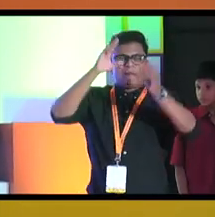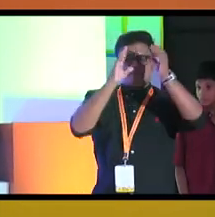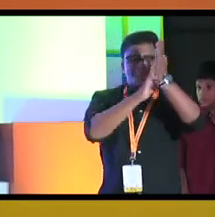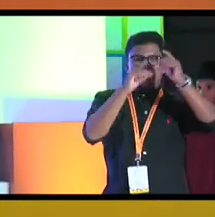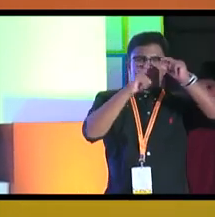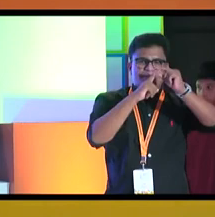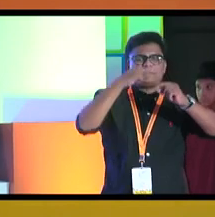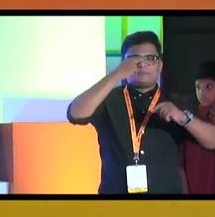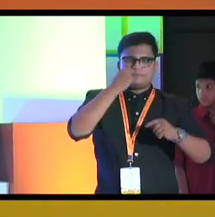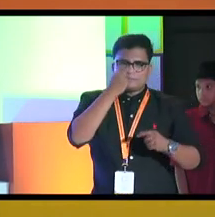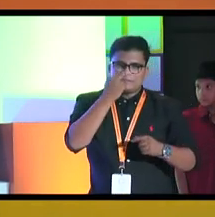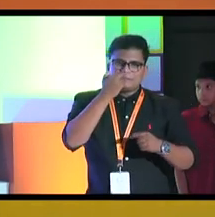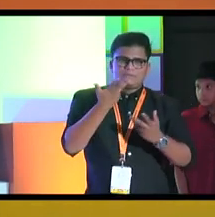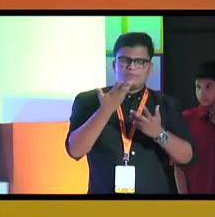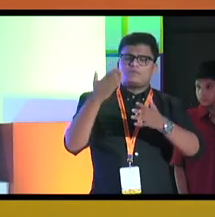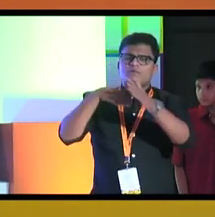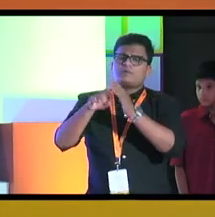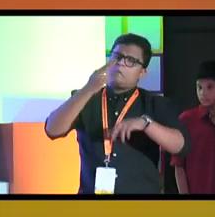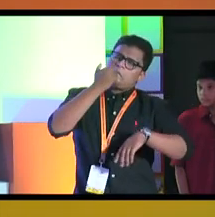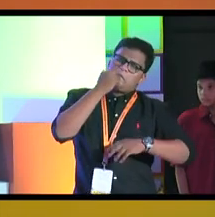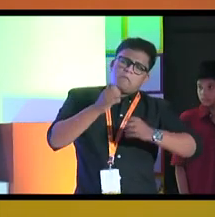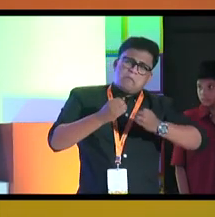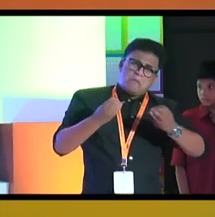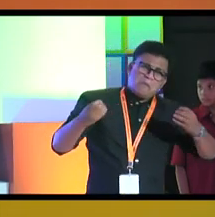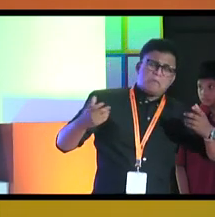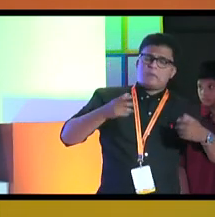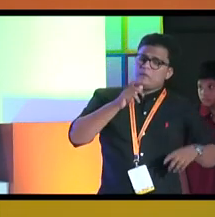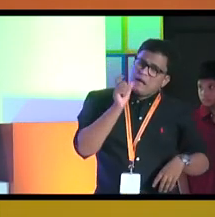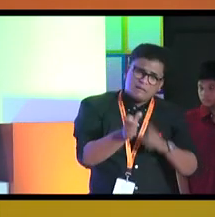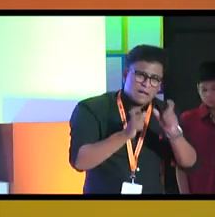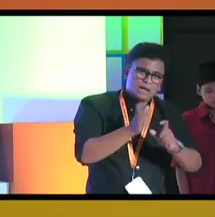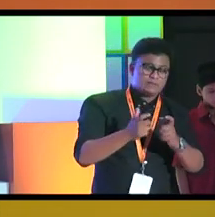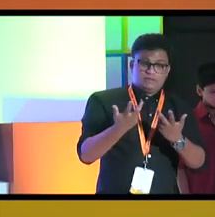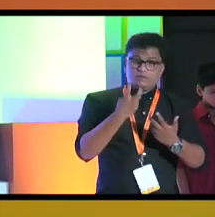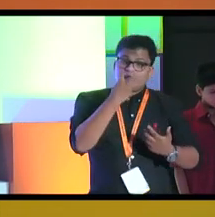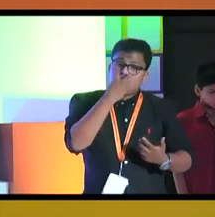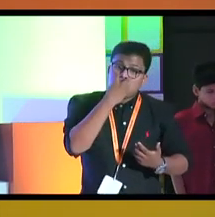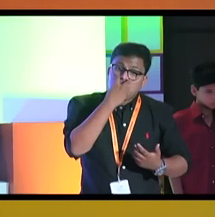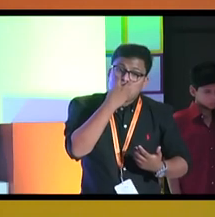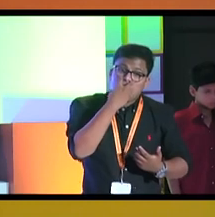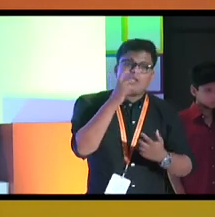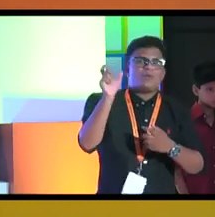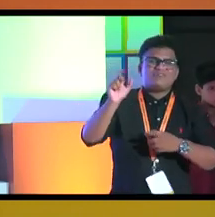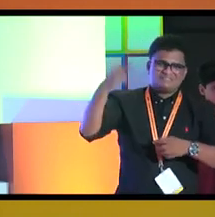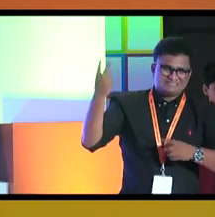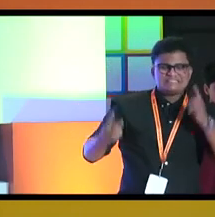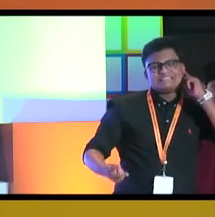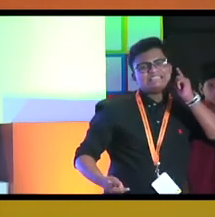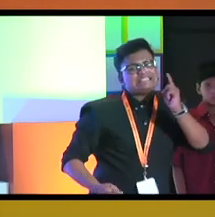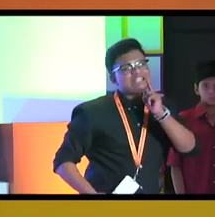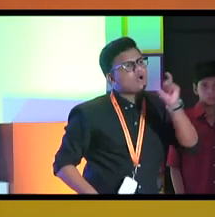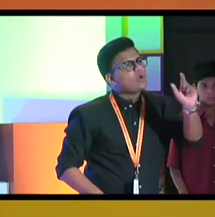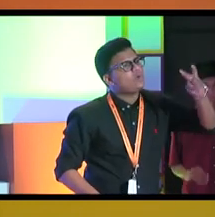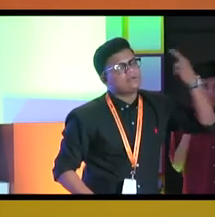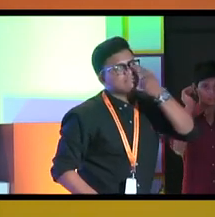Bhashi Pradesh mein jo terminology istamal ki jati hai, wahan par visually impaired ko kaha jata hai drishti badhit, hearing impaired ko kaha jata